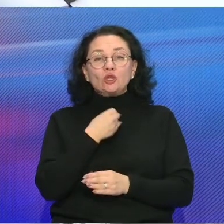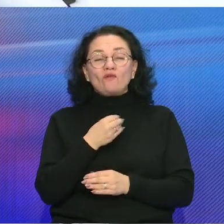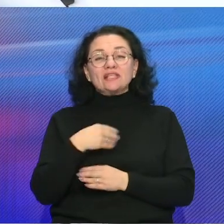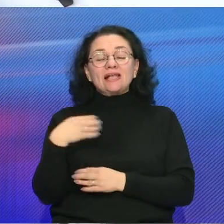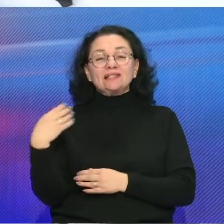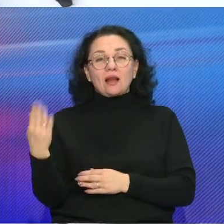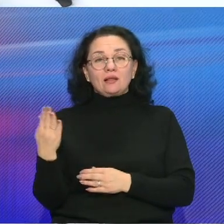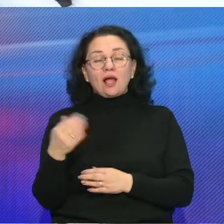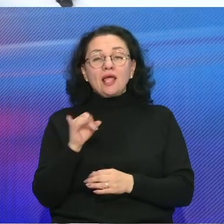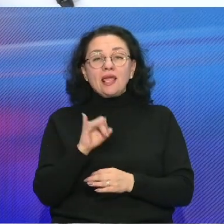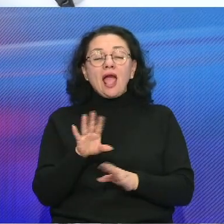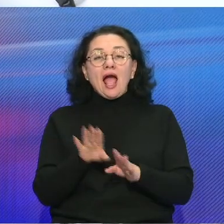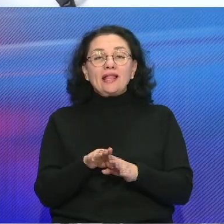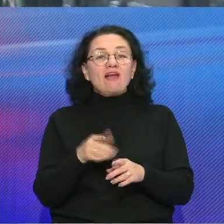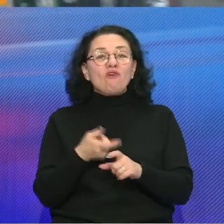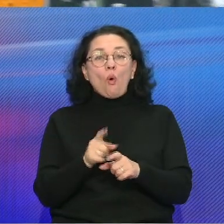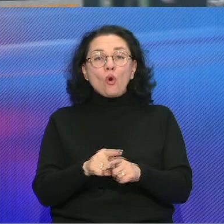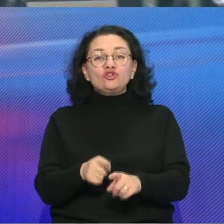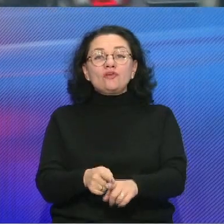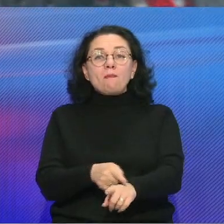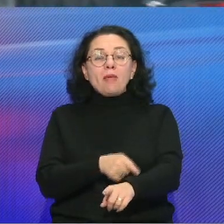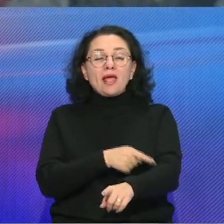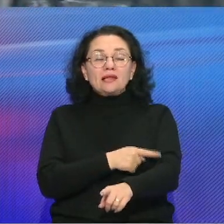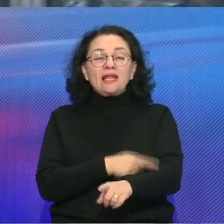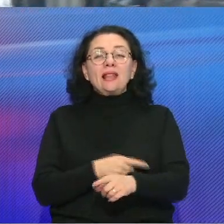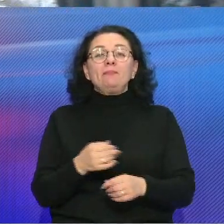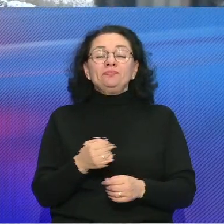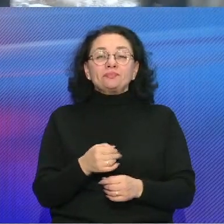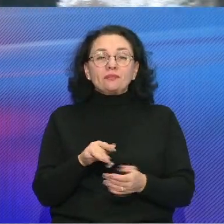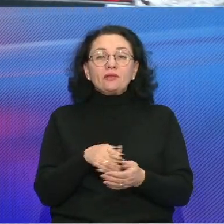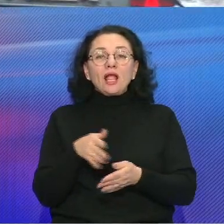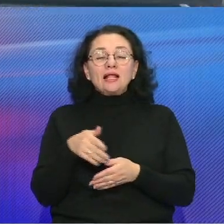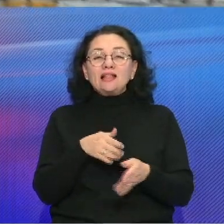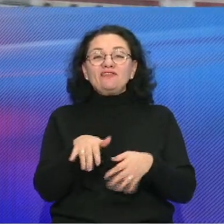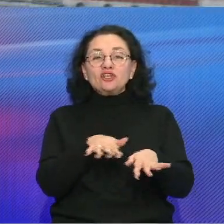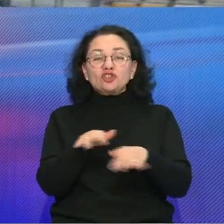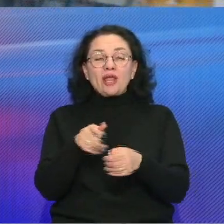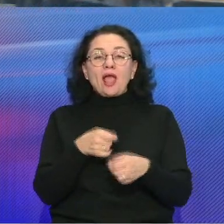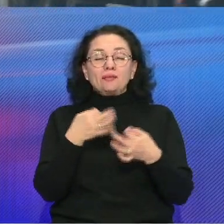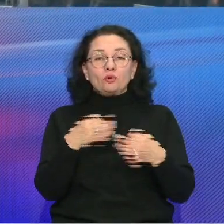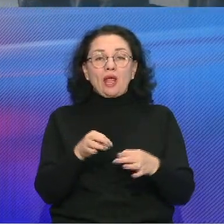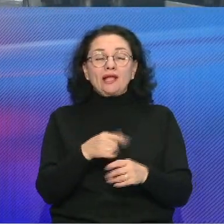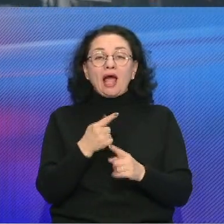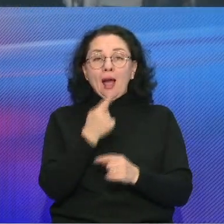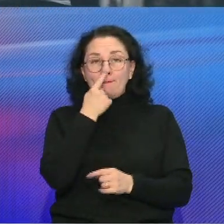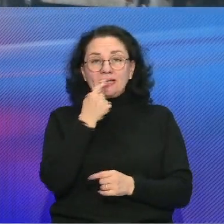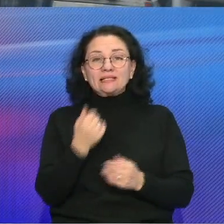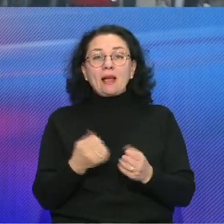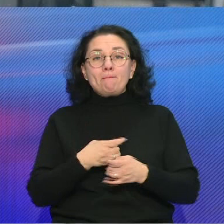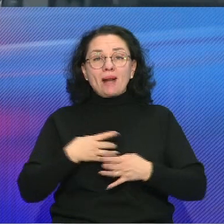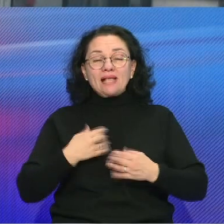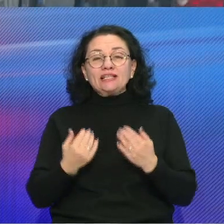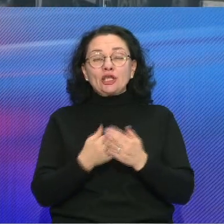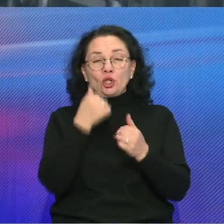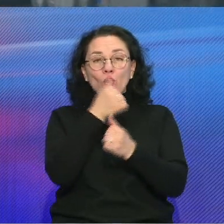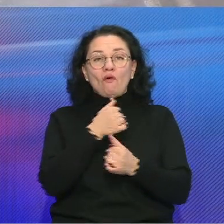пропускать машину у вельми заповоленным темпе. А напереди ж каляды и Новый год. Сподеваться, что черги за автомобиля узникнут и хотя бы станут меньшими,